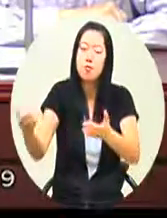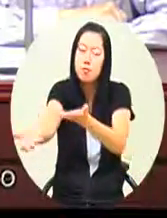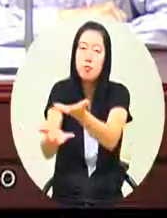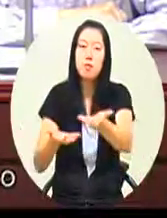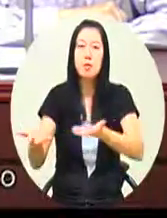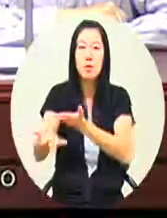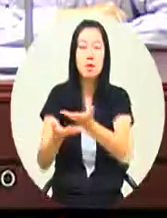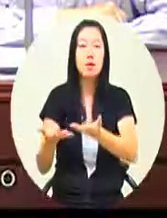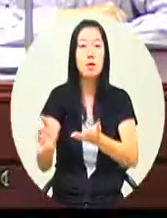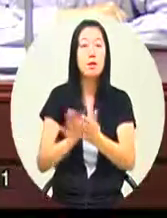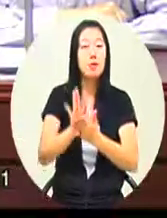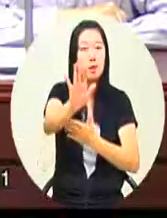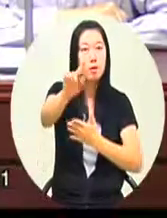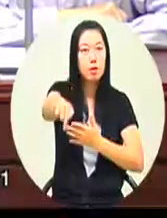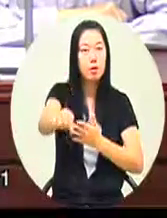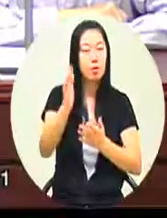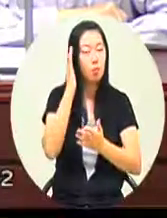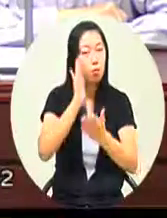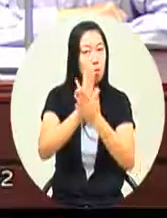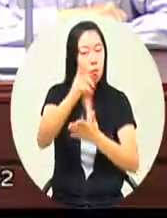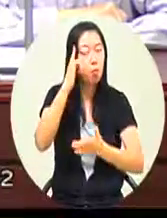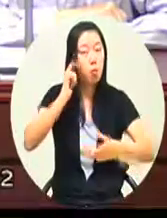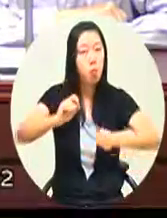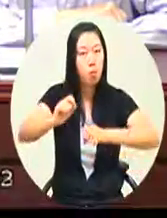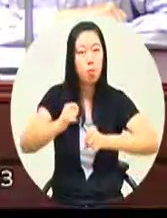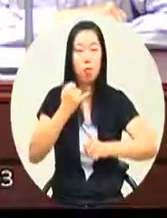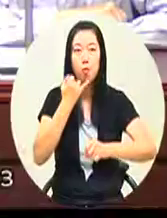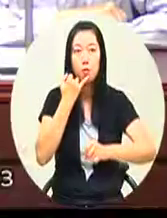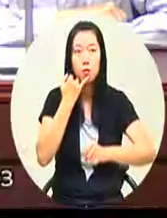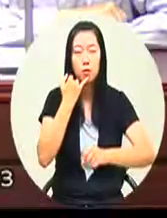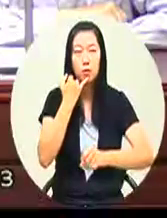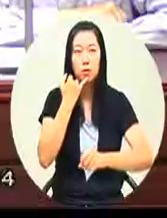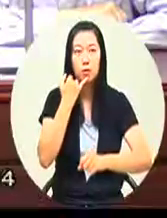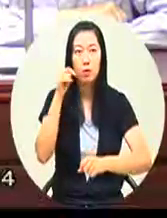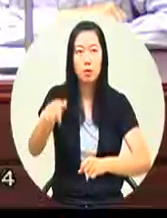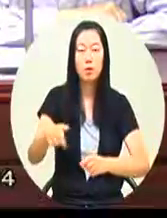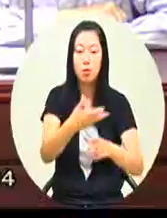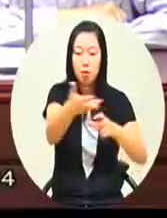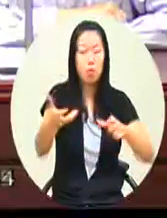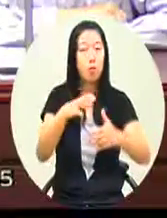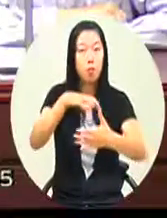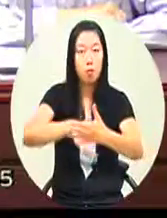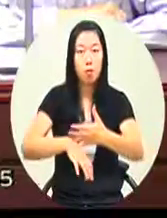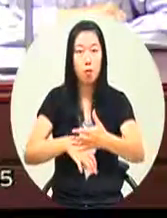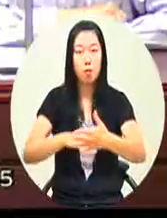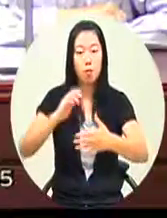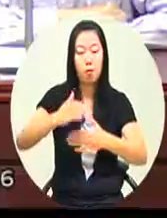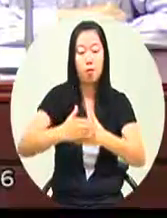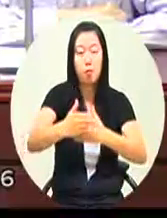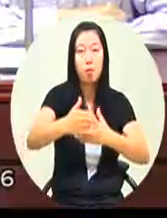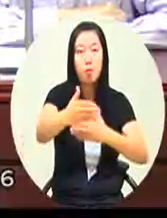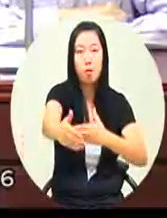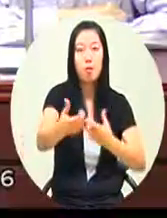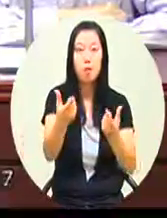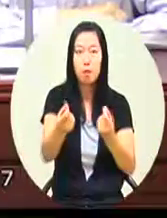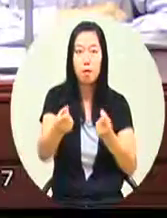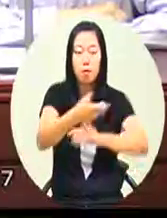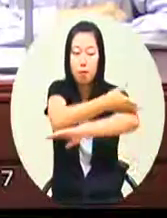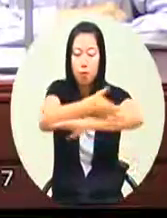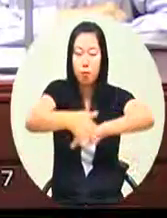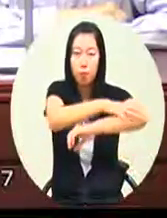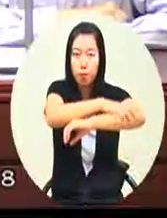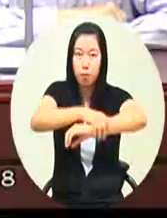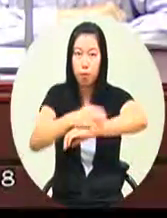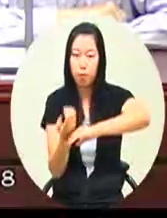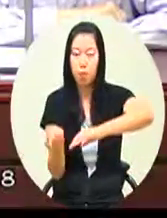去因后壁计划吼，是毋是为迄个后来遐开始一搭吼，有哪有防火的计划做起来到顶